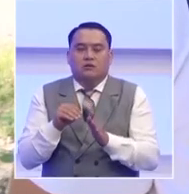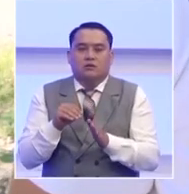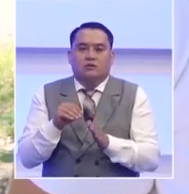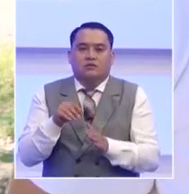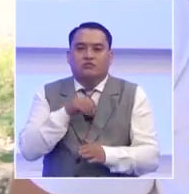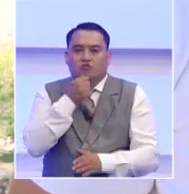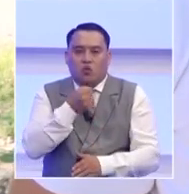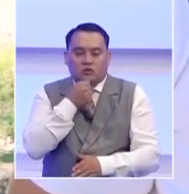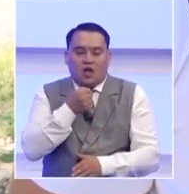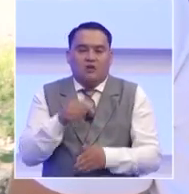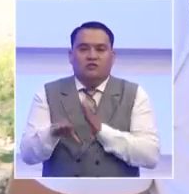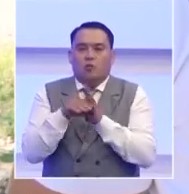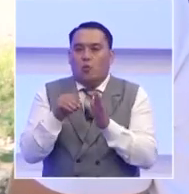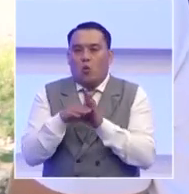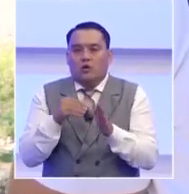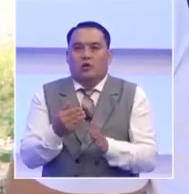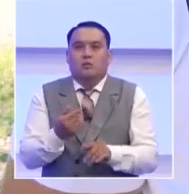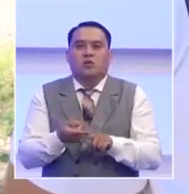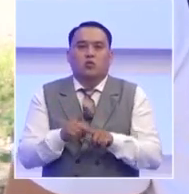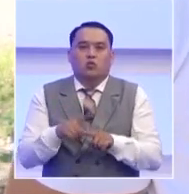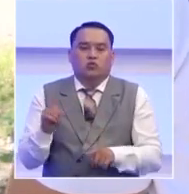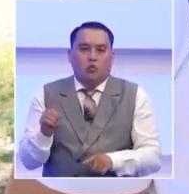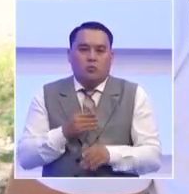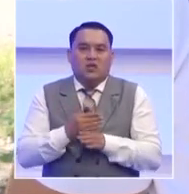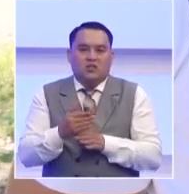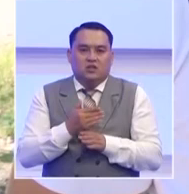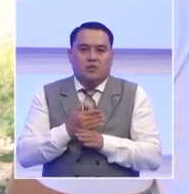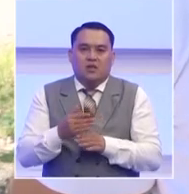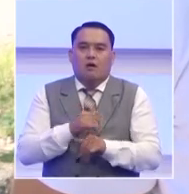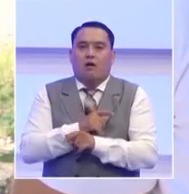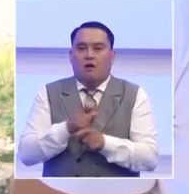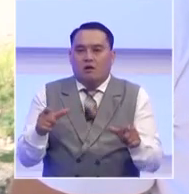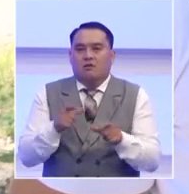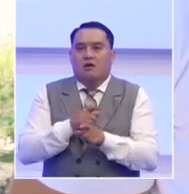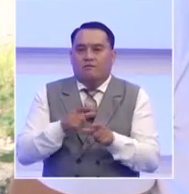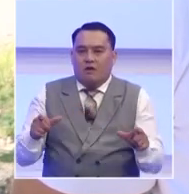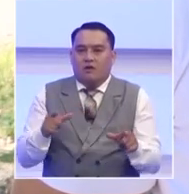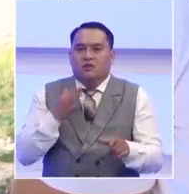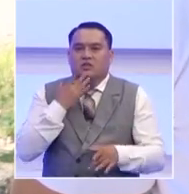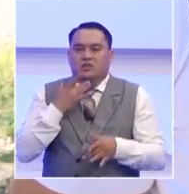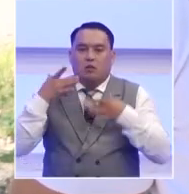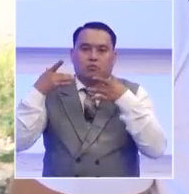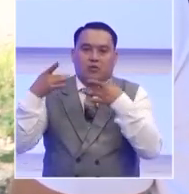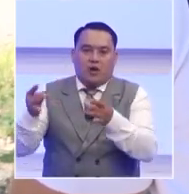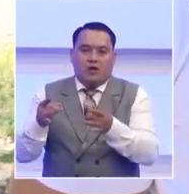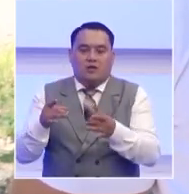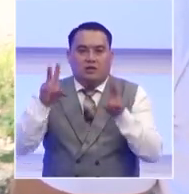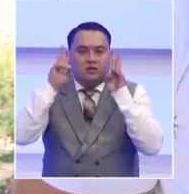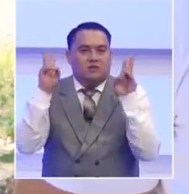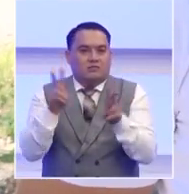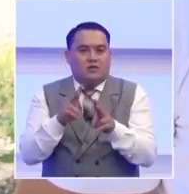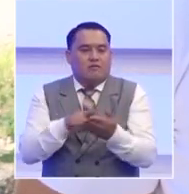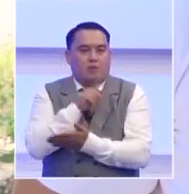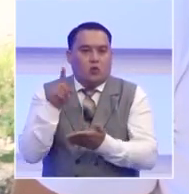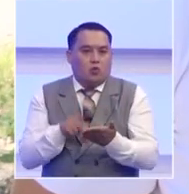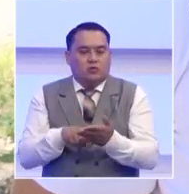и взрослой сборной, потому что потихонечку все открывается. А загранпоездки у нас пока неизвестно, все под